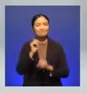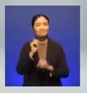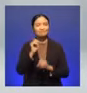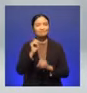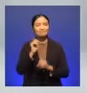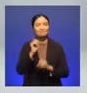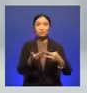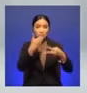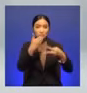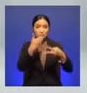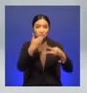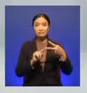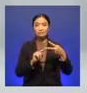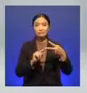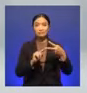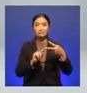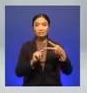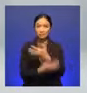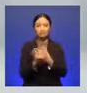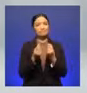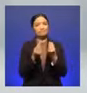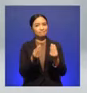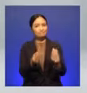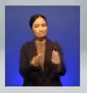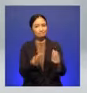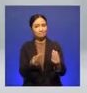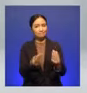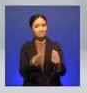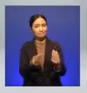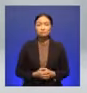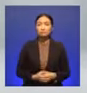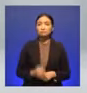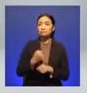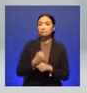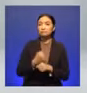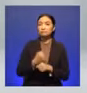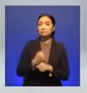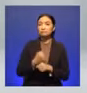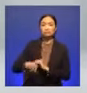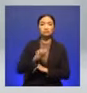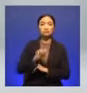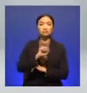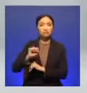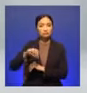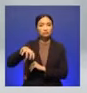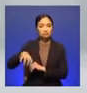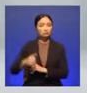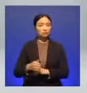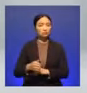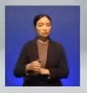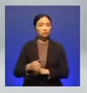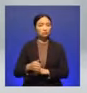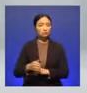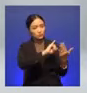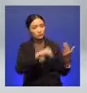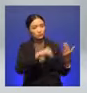ขยับไปเรื่องการเพิ่มโอกาสการถอดบทเรียนของสสส.นะคะทั้งในเชิงพื้นที่แล้วก็กลุ่มประชากรต่าง